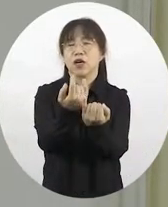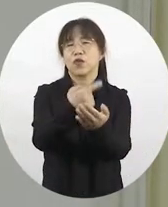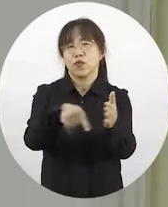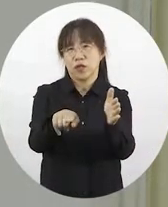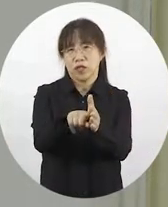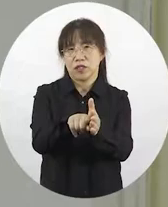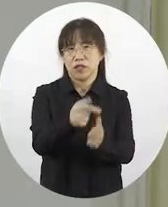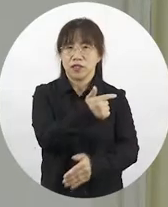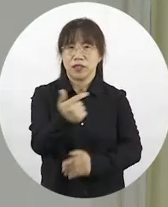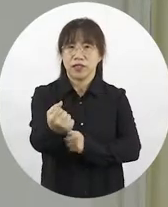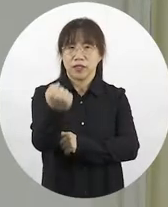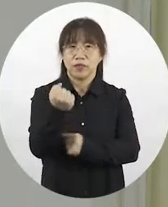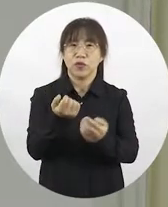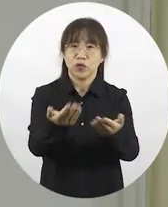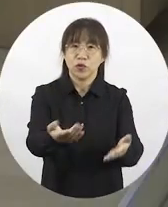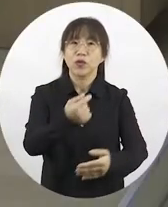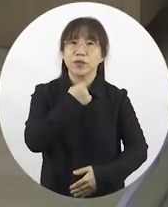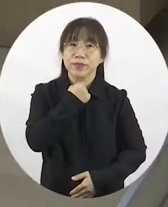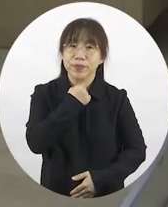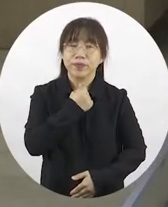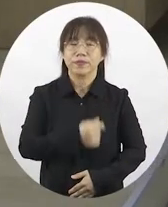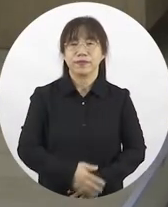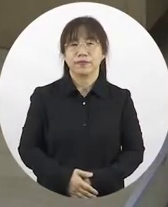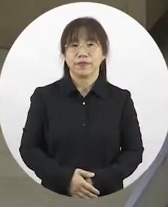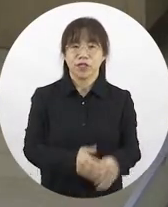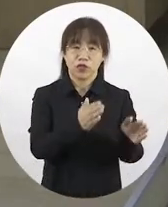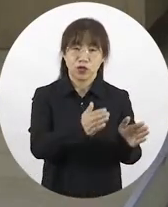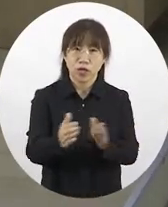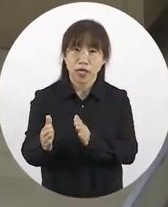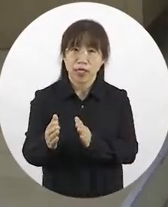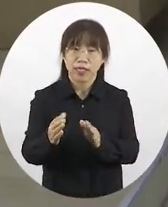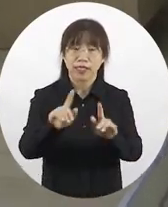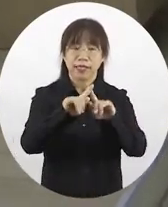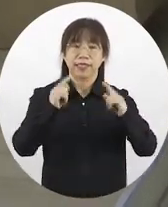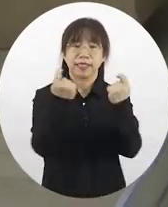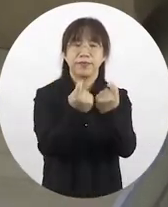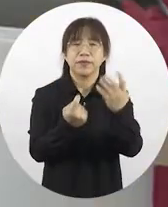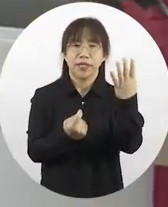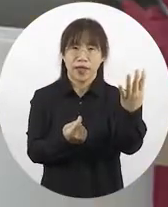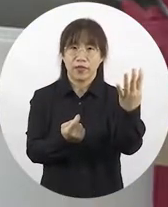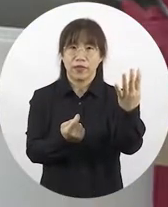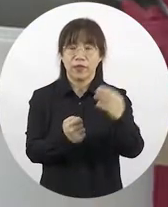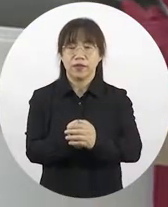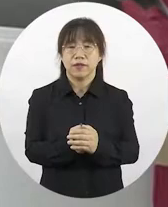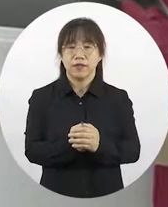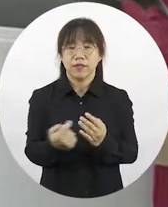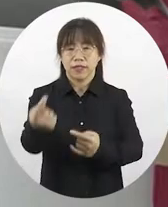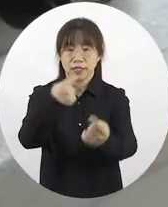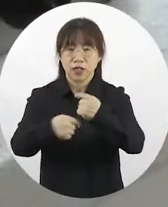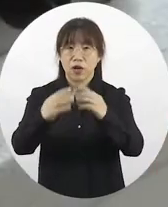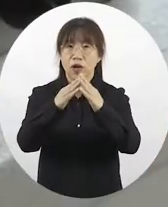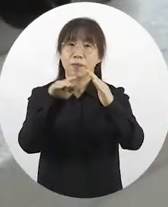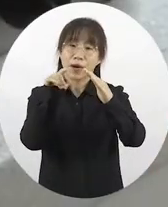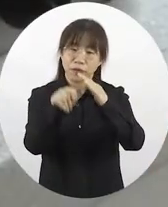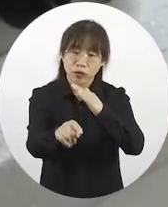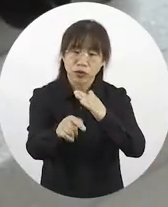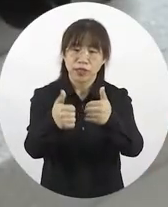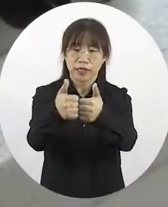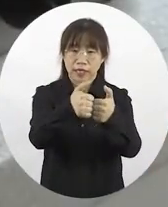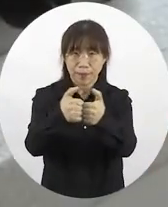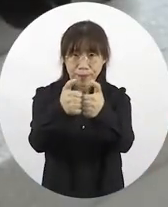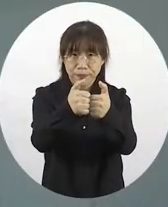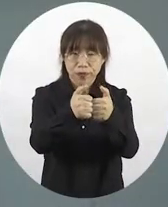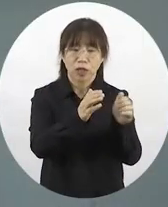힘이 되게 기대합니다 수납정리 도우미는 4명이 한 팀이 되어 신청 가구를 차장 방문해 상담하고